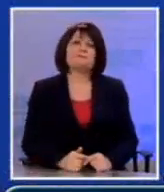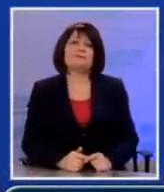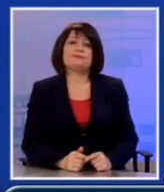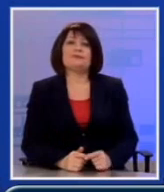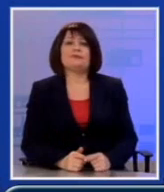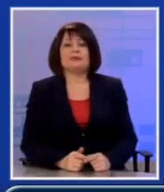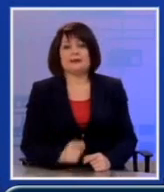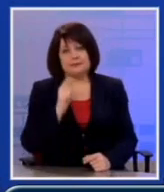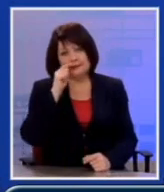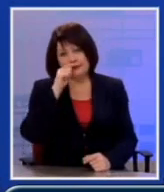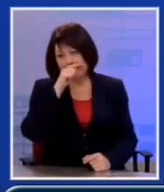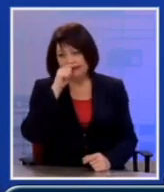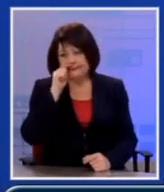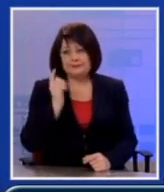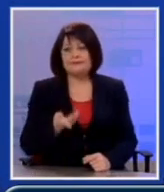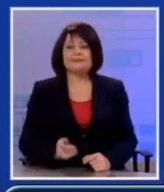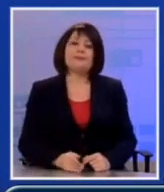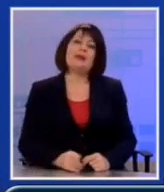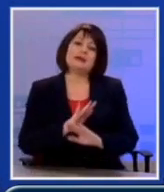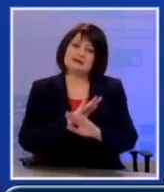οπότε λέω να διακόψω εδώ.